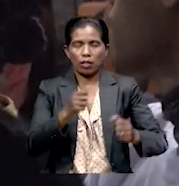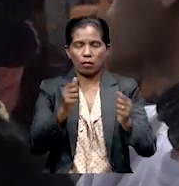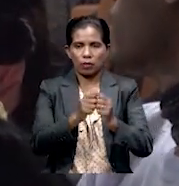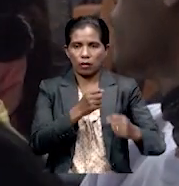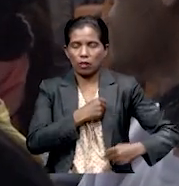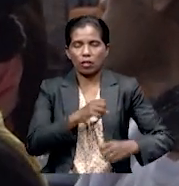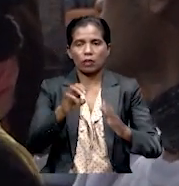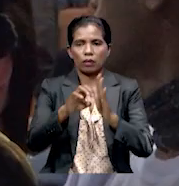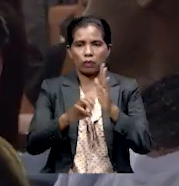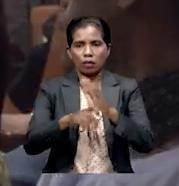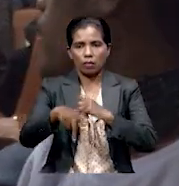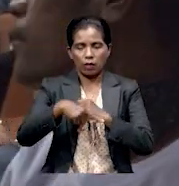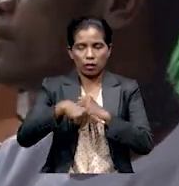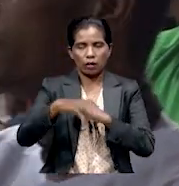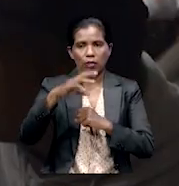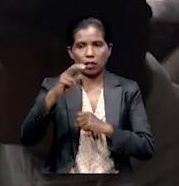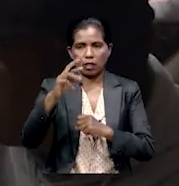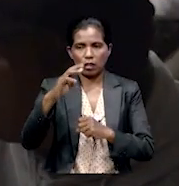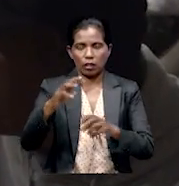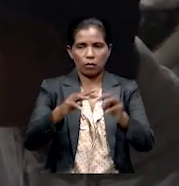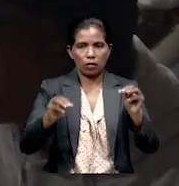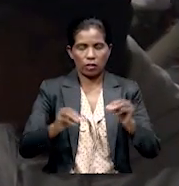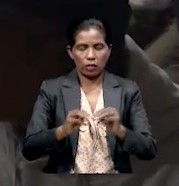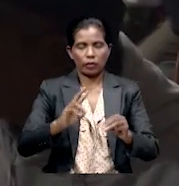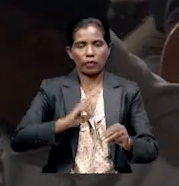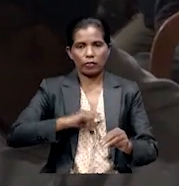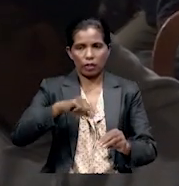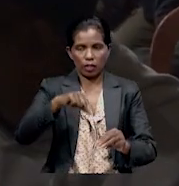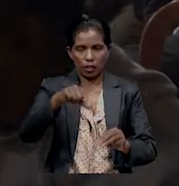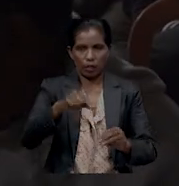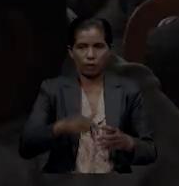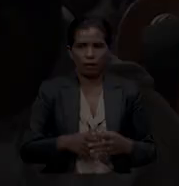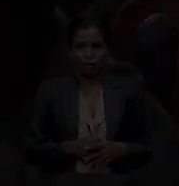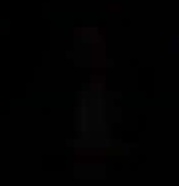partidu sinerte munisipiu Vikeke. Zimi Fernandez, Zuvela Costa, Jemen.